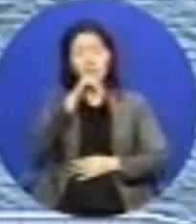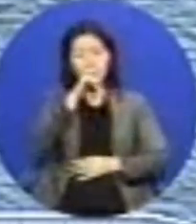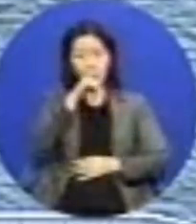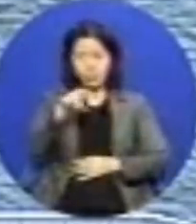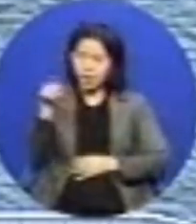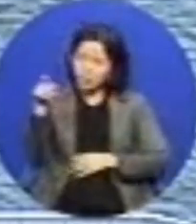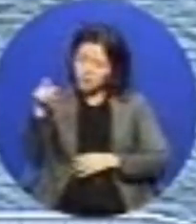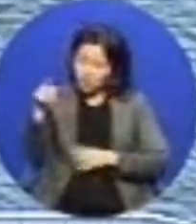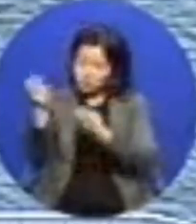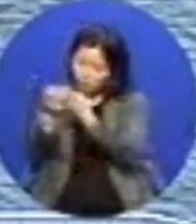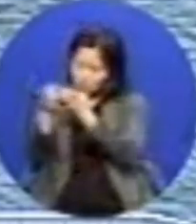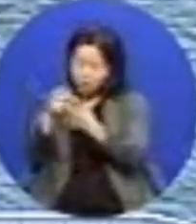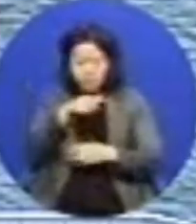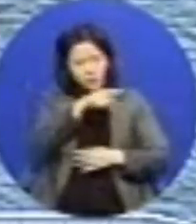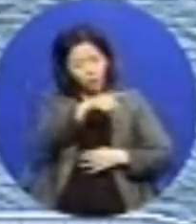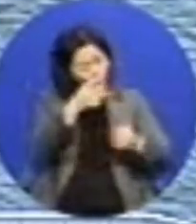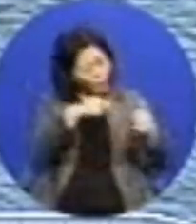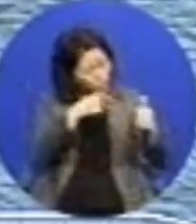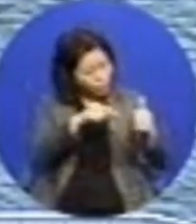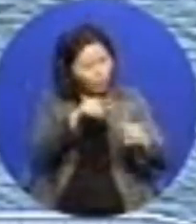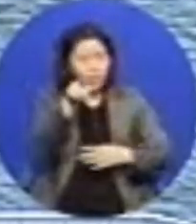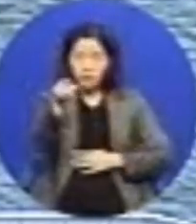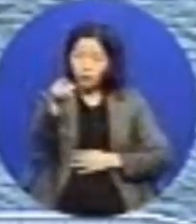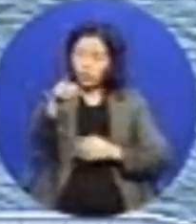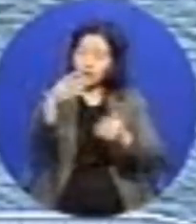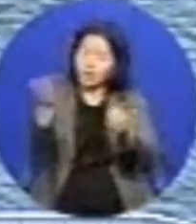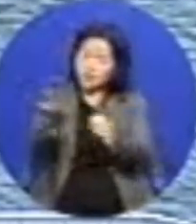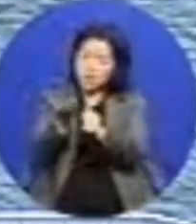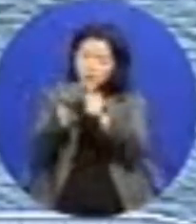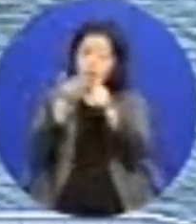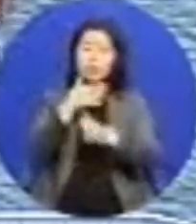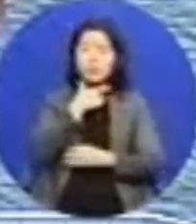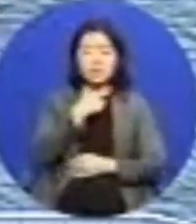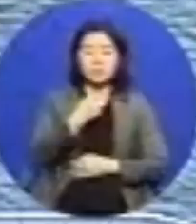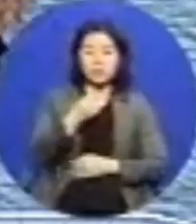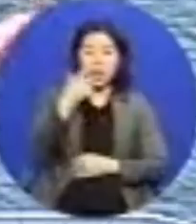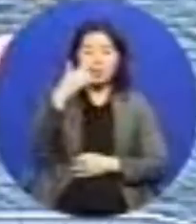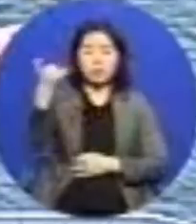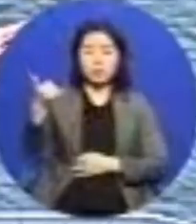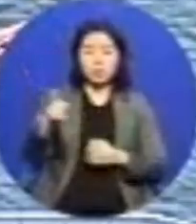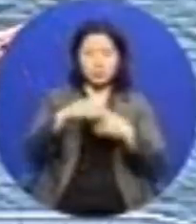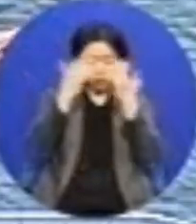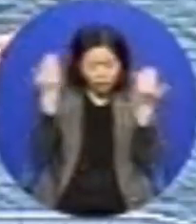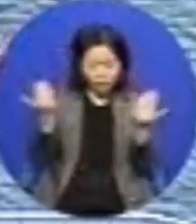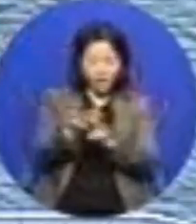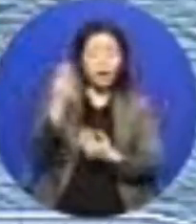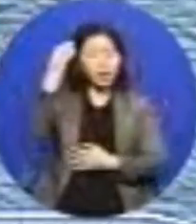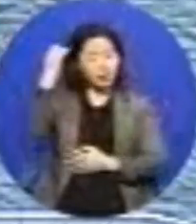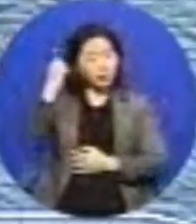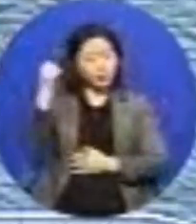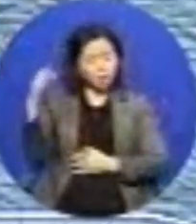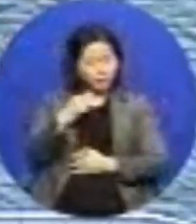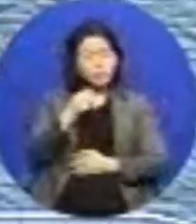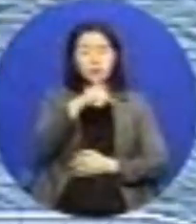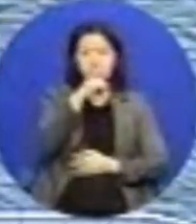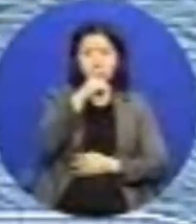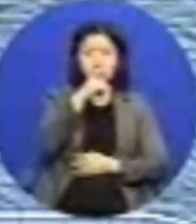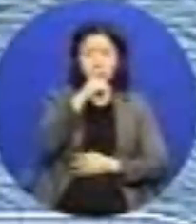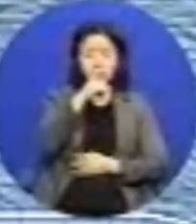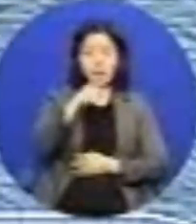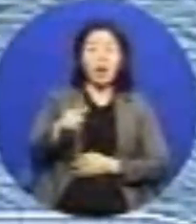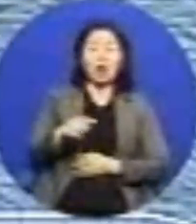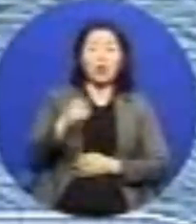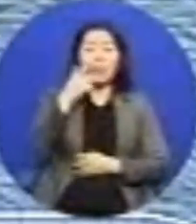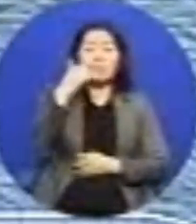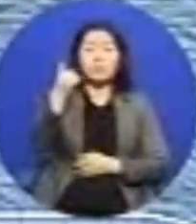저렇게 해야 되고 또 이걸 가르쳐야 되고 저렇게 기르고 싶은 생각이 부모는 다 있잖아요 그런데 그 부모가 가지고